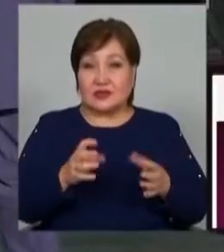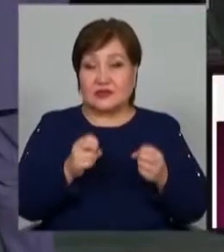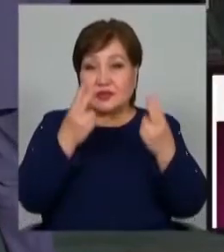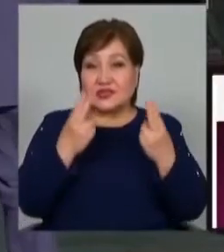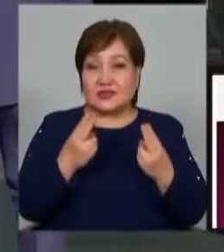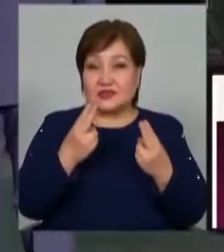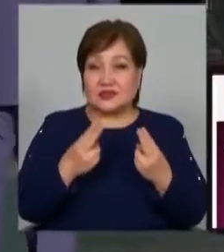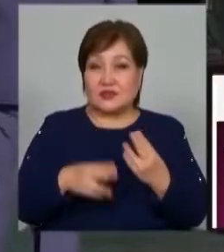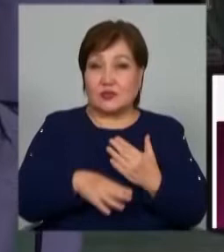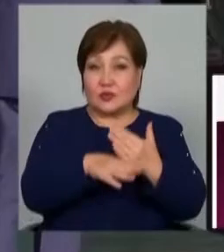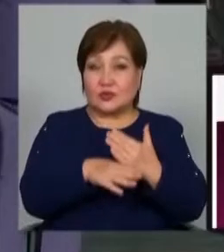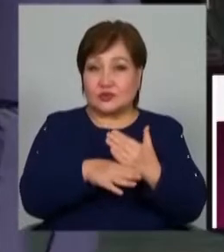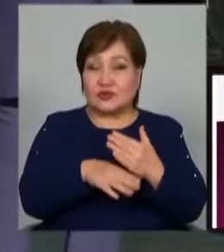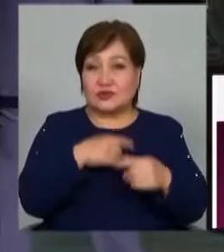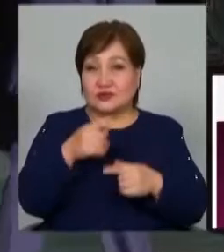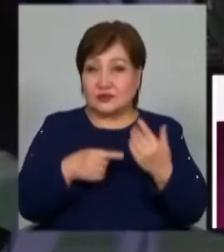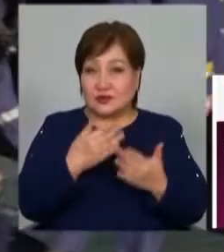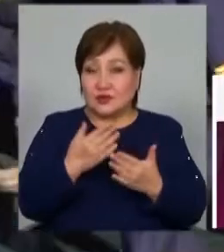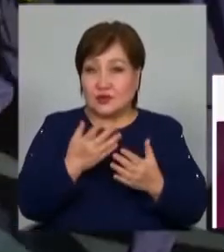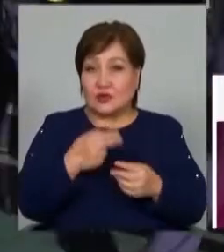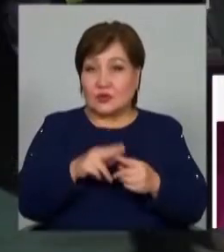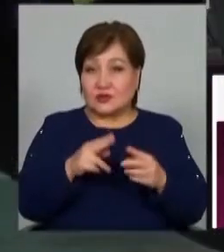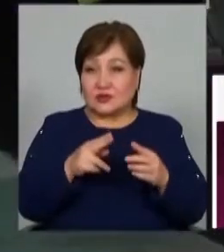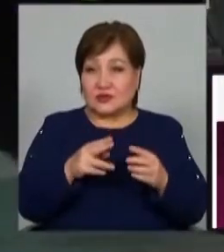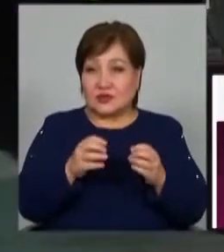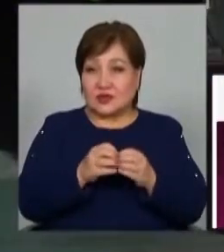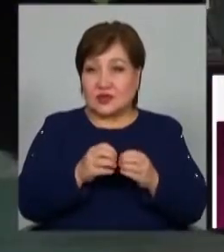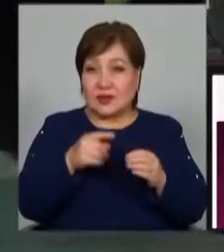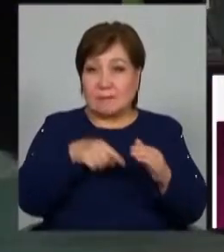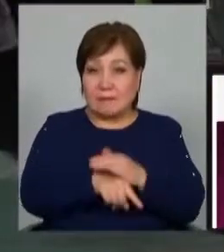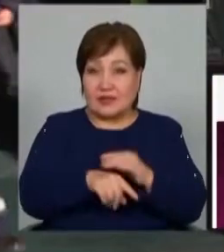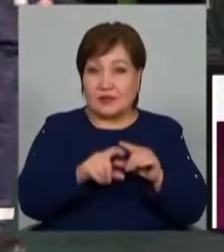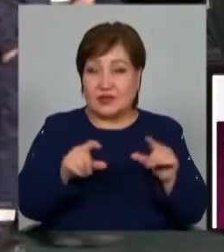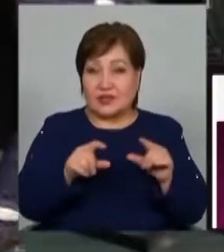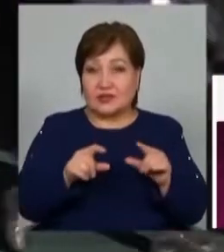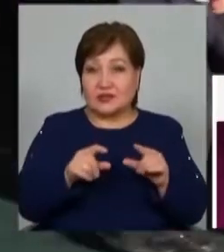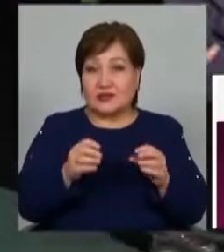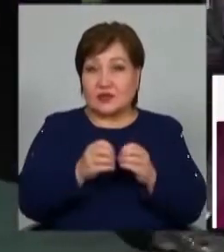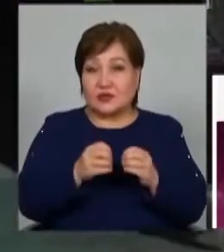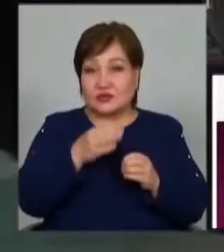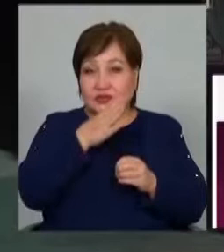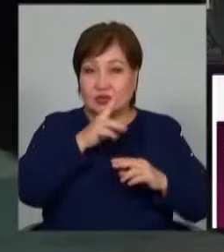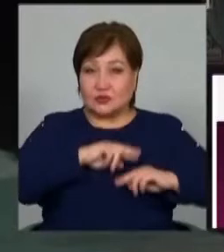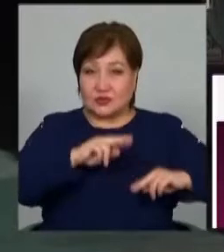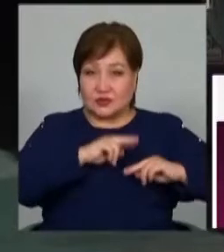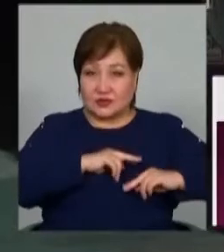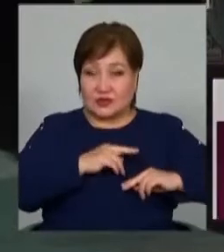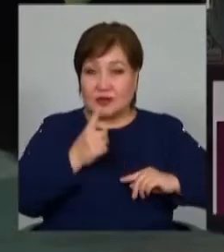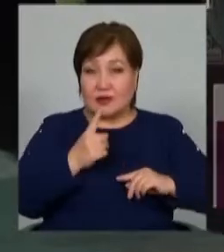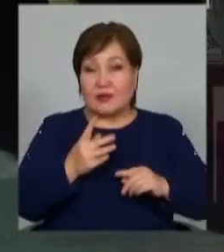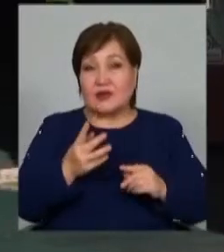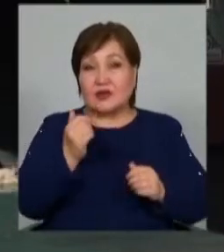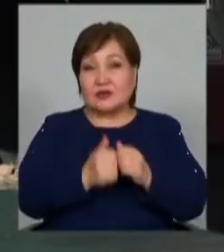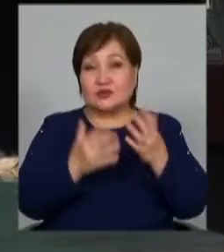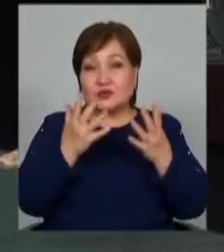ізденістің арқасында осы метрополитен 10 жыл бойы бір минутқа да тоқтатпастан жұмыс жасап келе жатырмыз. Күннен күнге